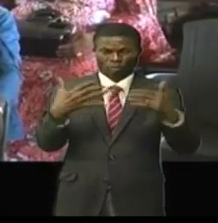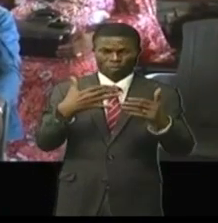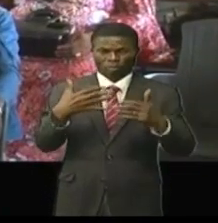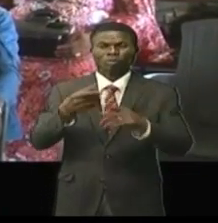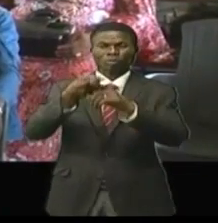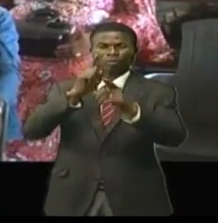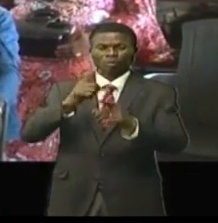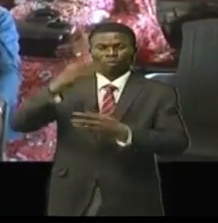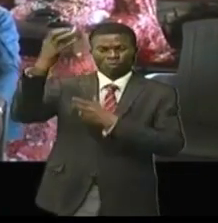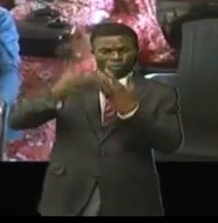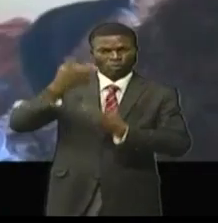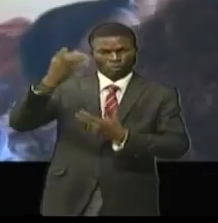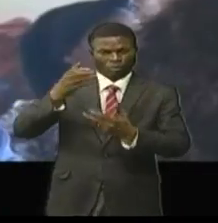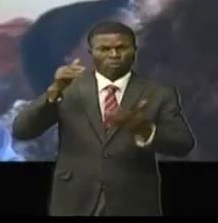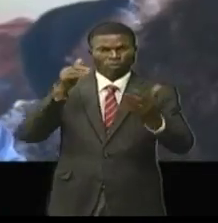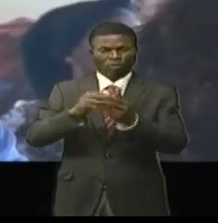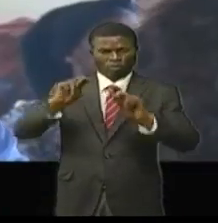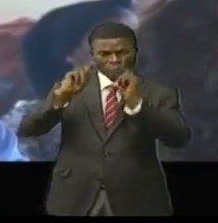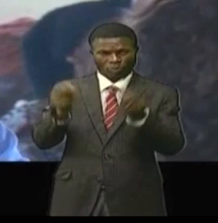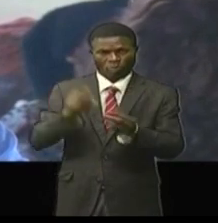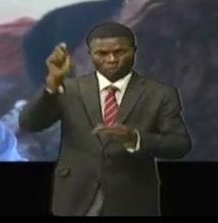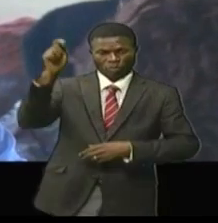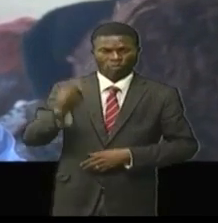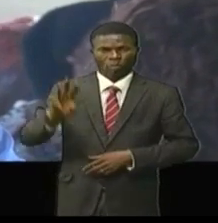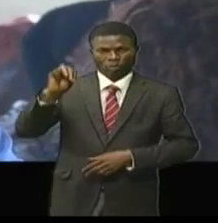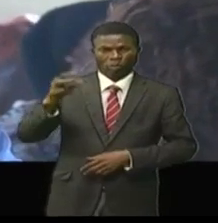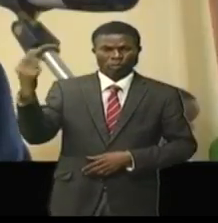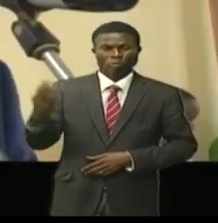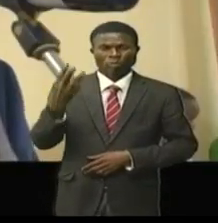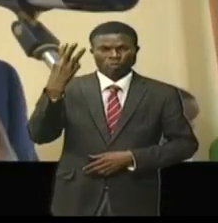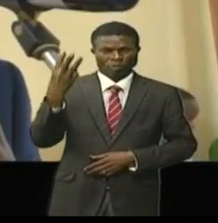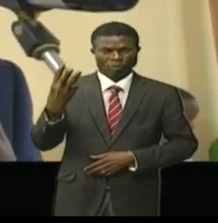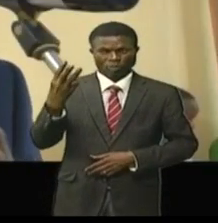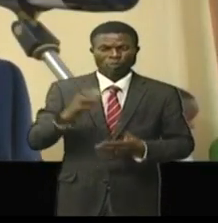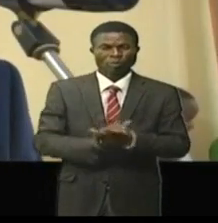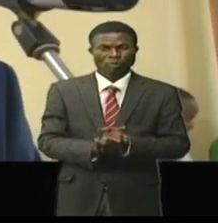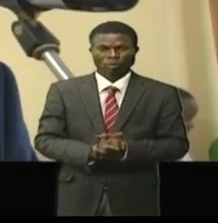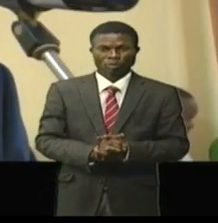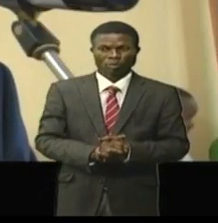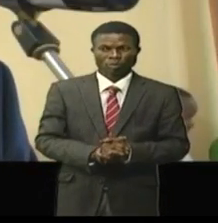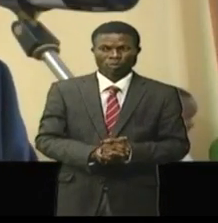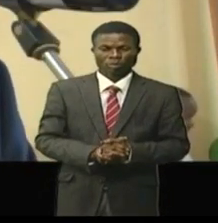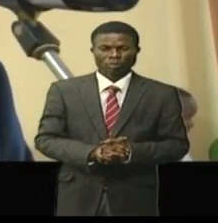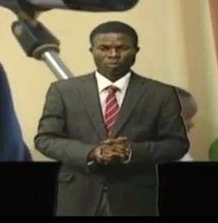par le Rwanda via le groupe armé M23.